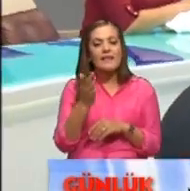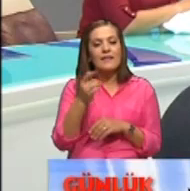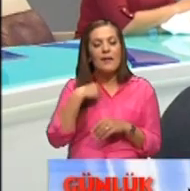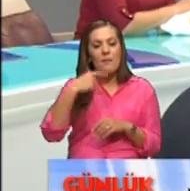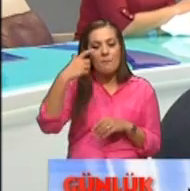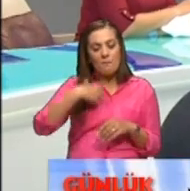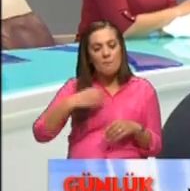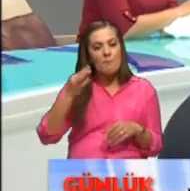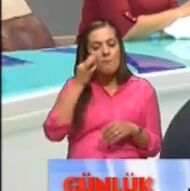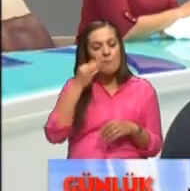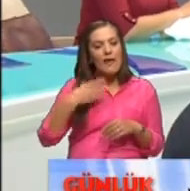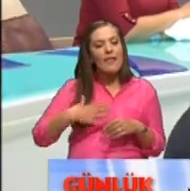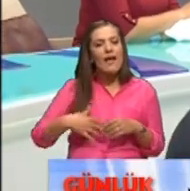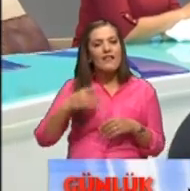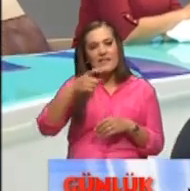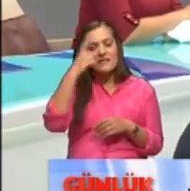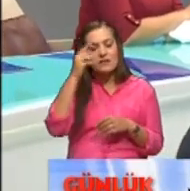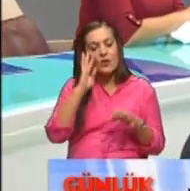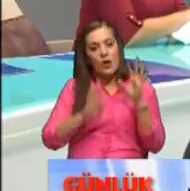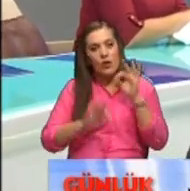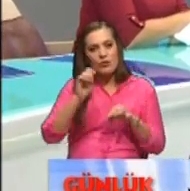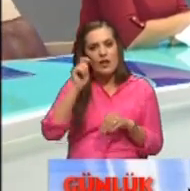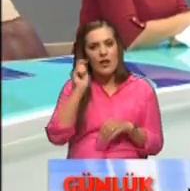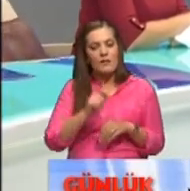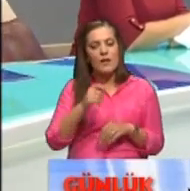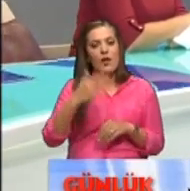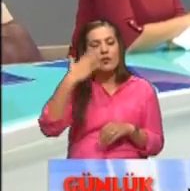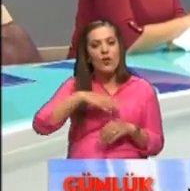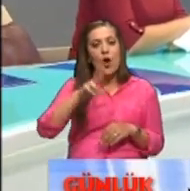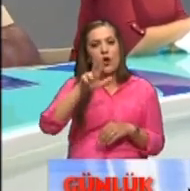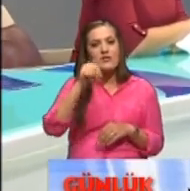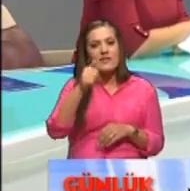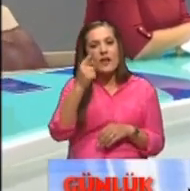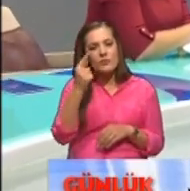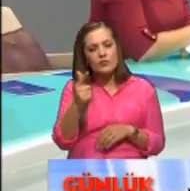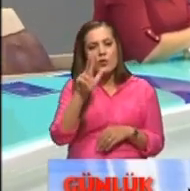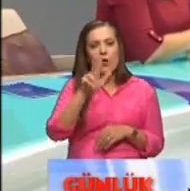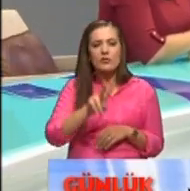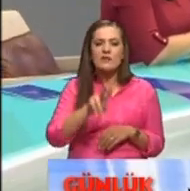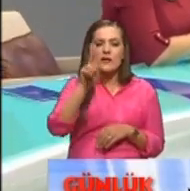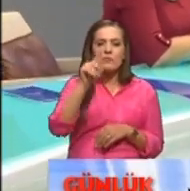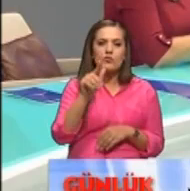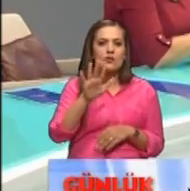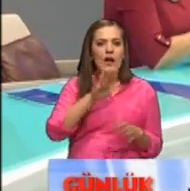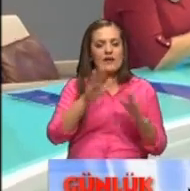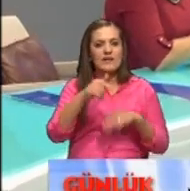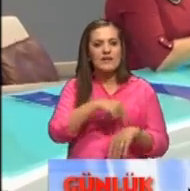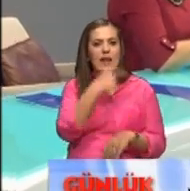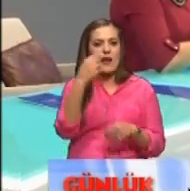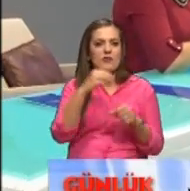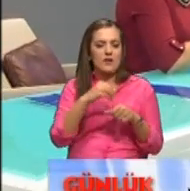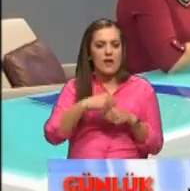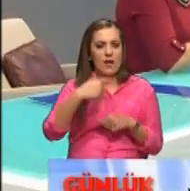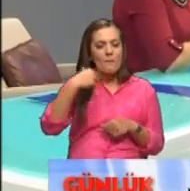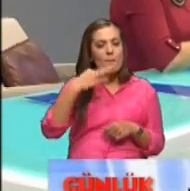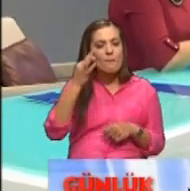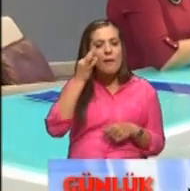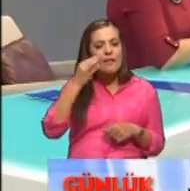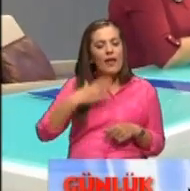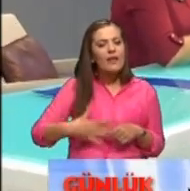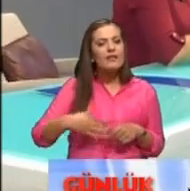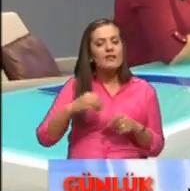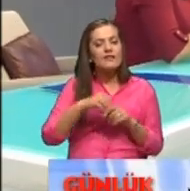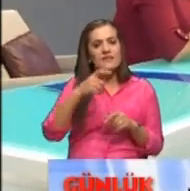veri beden ısısını kontrol ederek hareket etmektir. Bebeğin beden ısısı 36,5 ile 37,5 arasındadır. Bebeğin beden